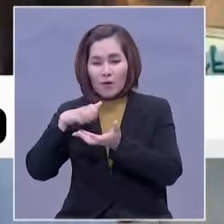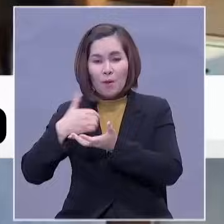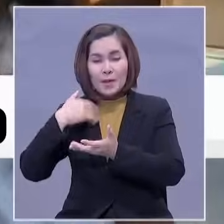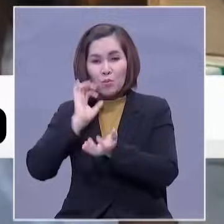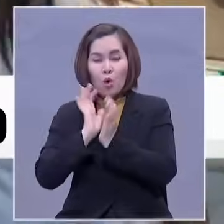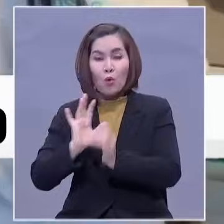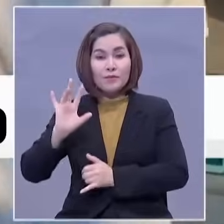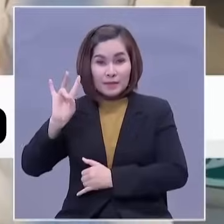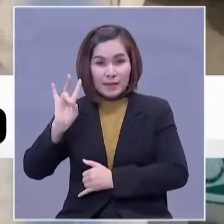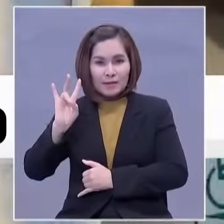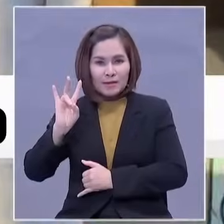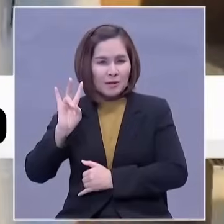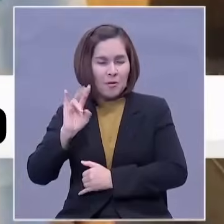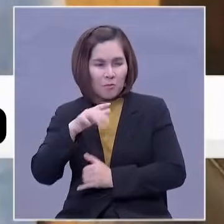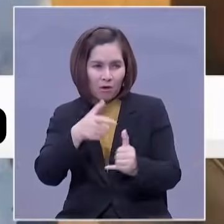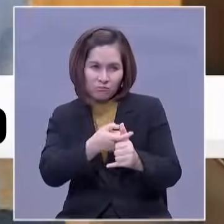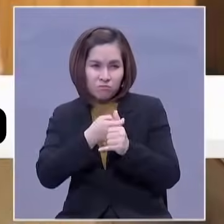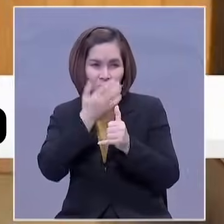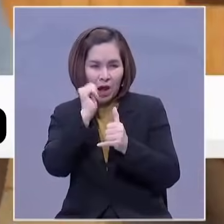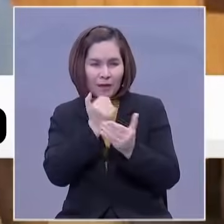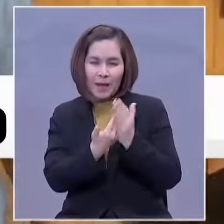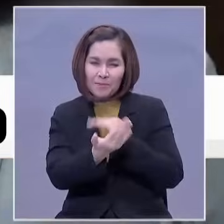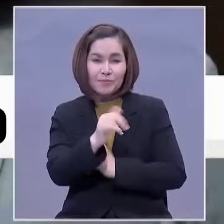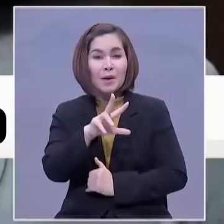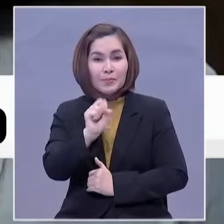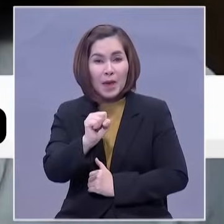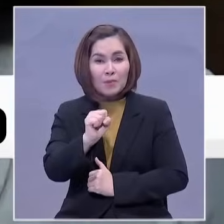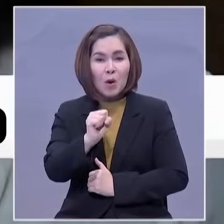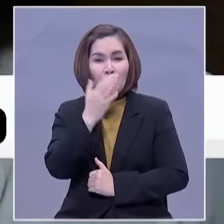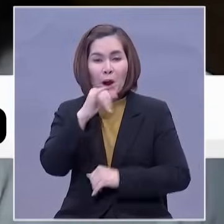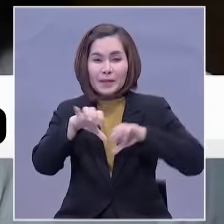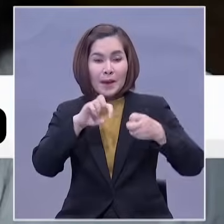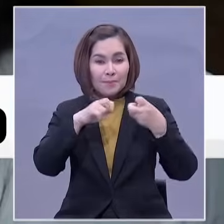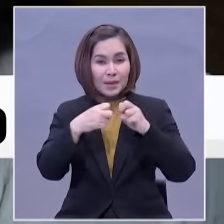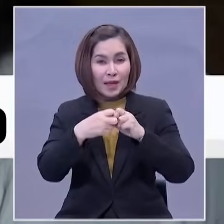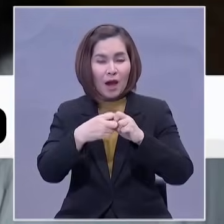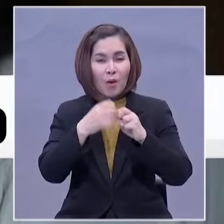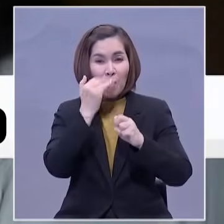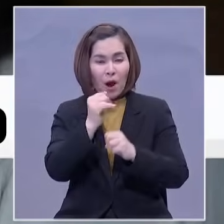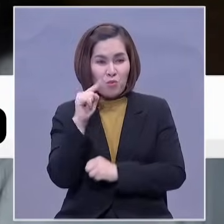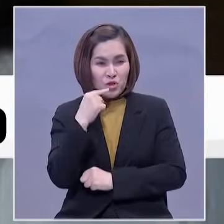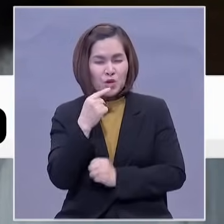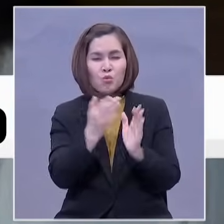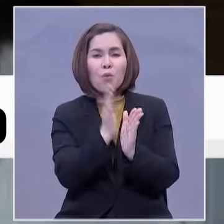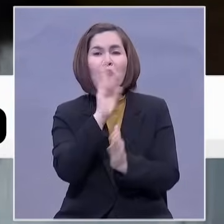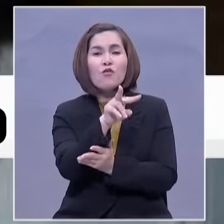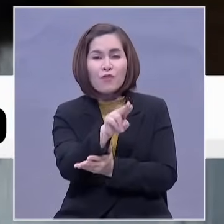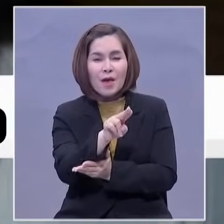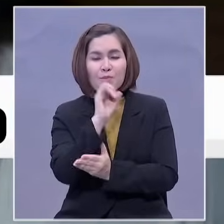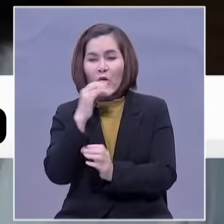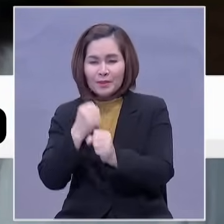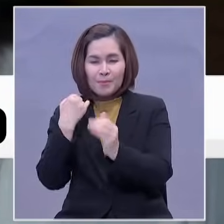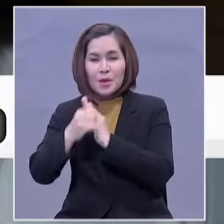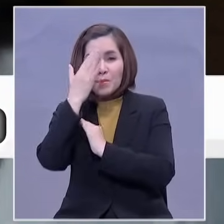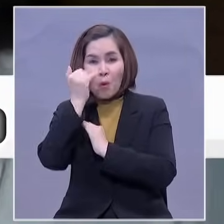กับการเคลียร์คดีของแฟนหนุ่มและตัวเธอเองในคดีครอบครองยาเคนะครับแล้วก็พาพสาวรายนี้เข้าโรง